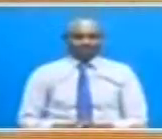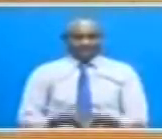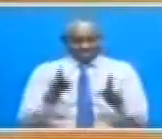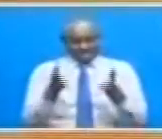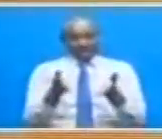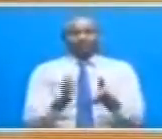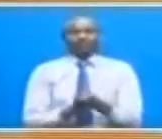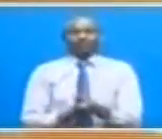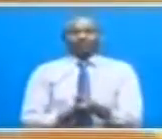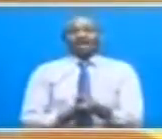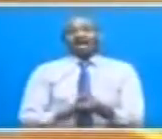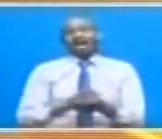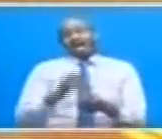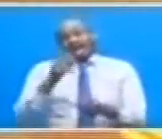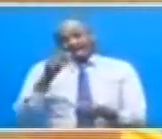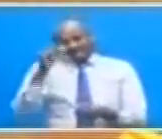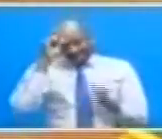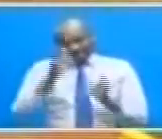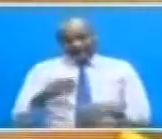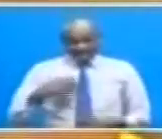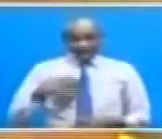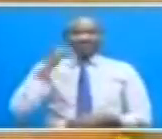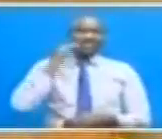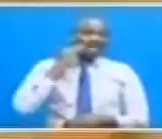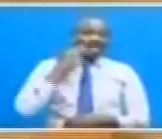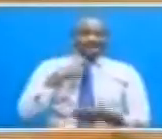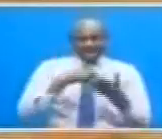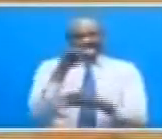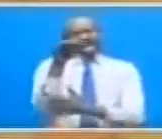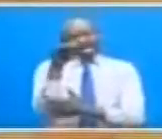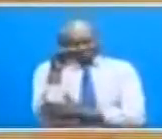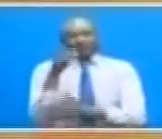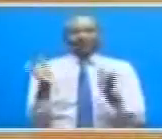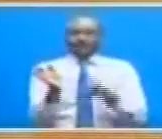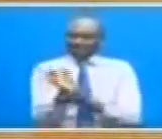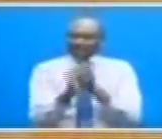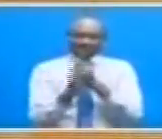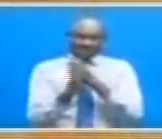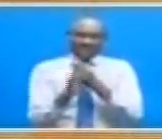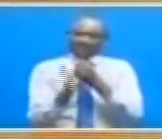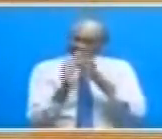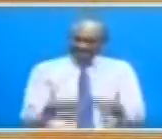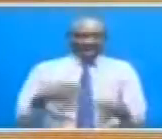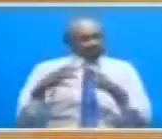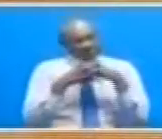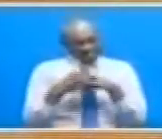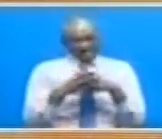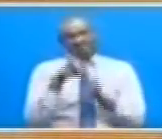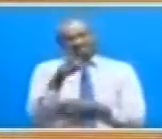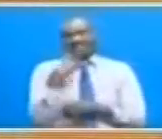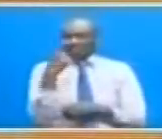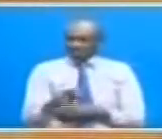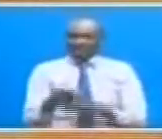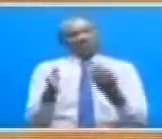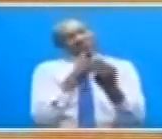Tukisalia na hayo, gavana wa Siaya, Cornel Rasanga, ametuma ombi maalum kwa ubalozi wa Marekani nchini Kenya akiurai